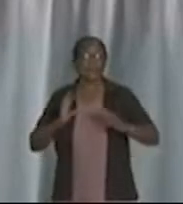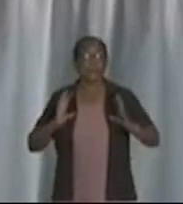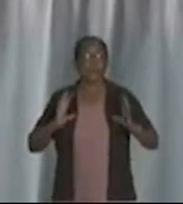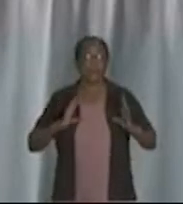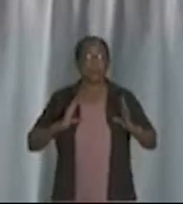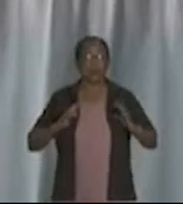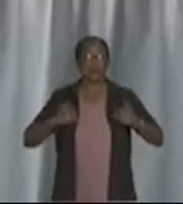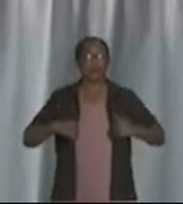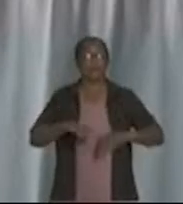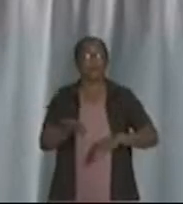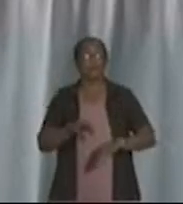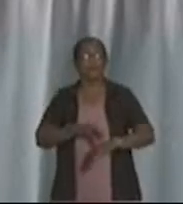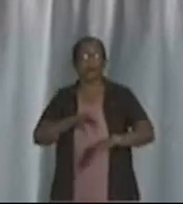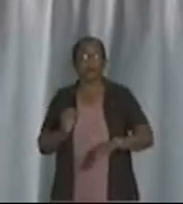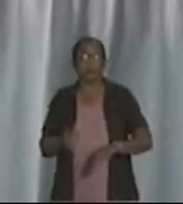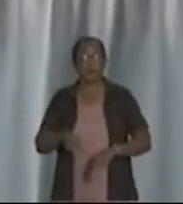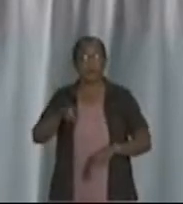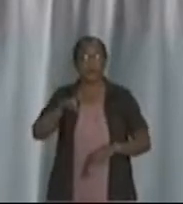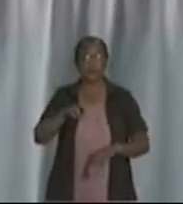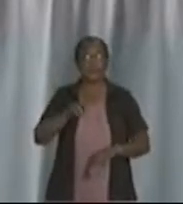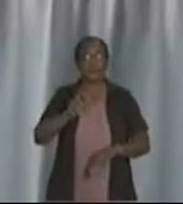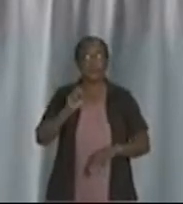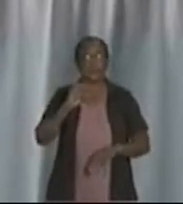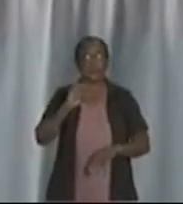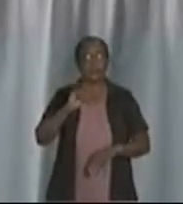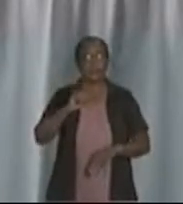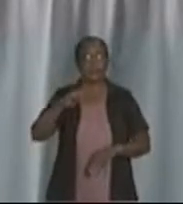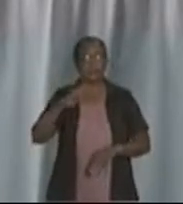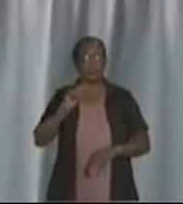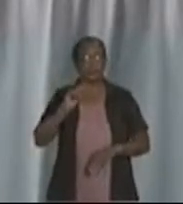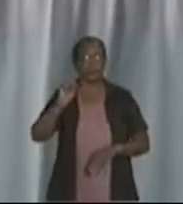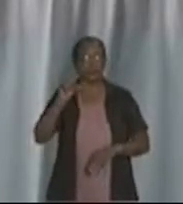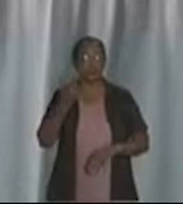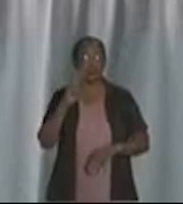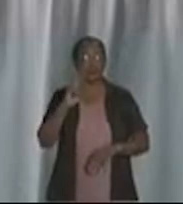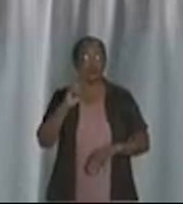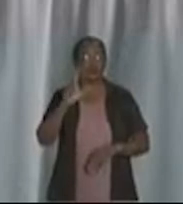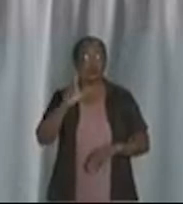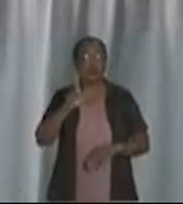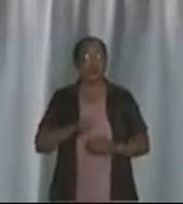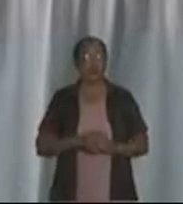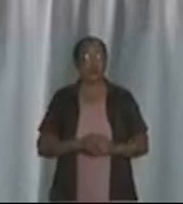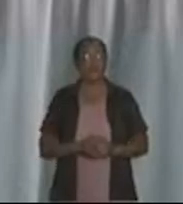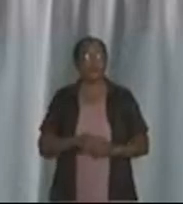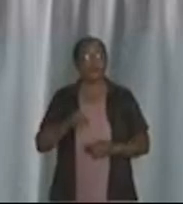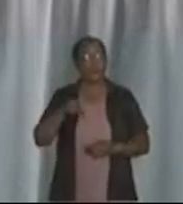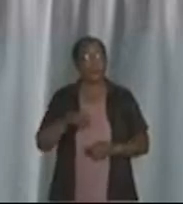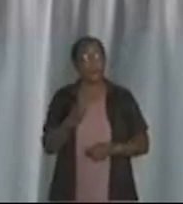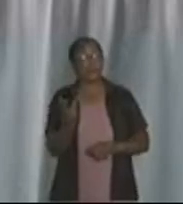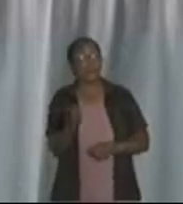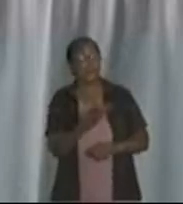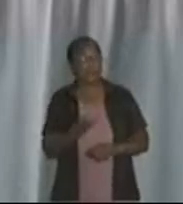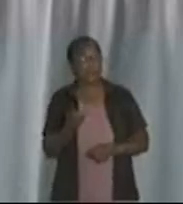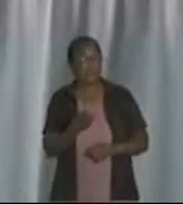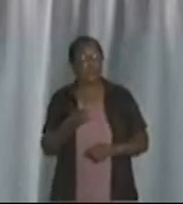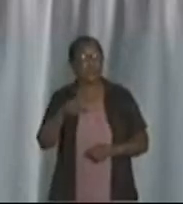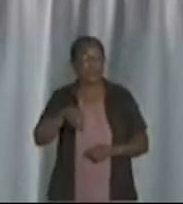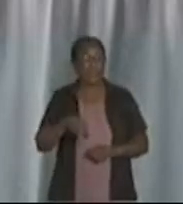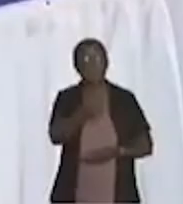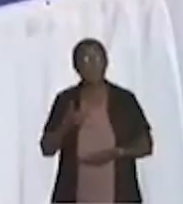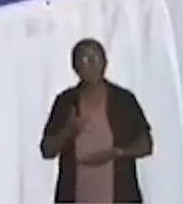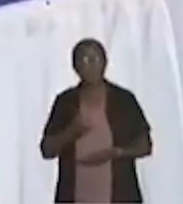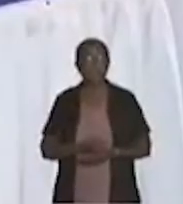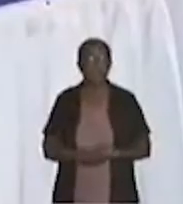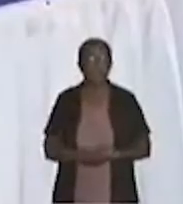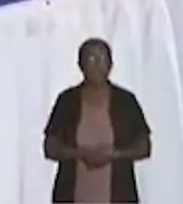voor boostervaccins de minimumleeftijd van 40 jaar. Javier Assin, coördinator van het NCT,